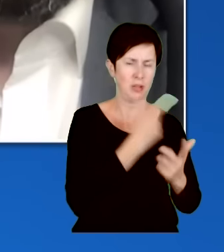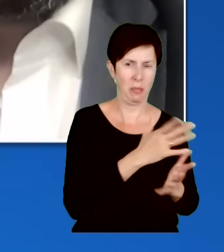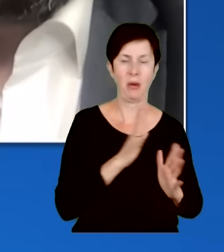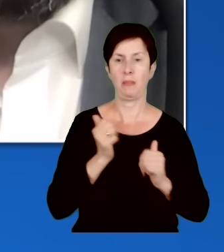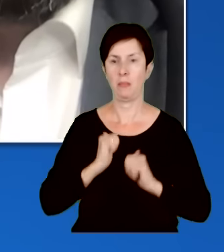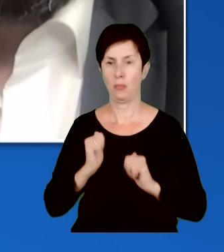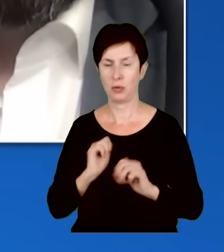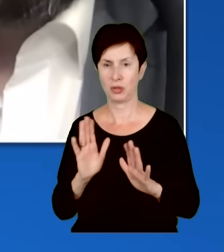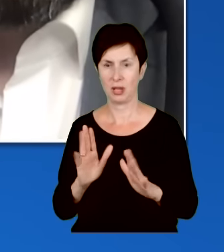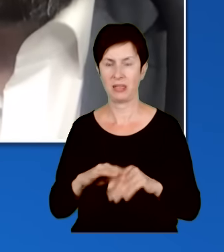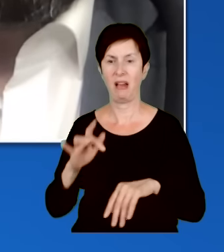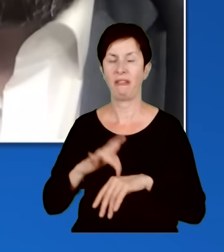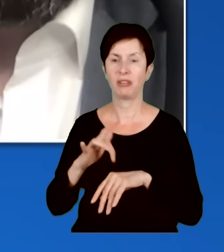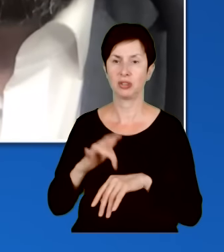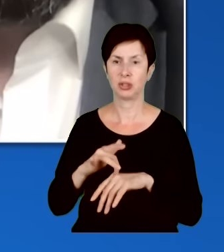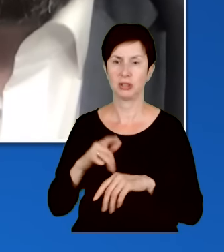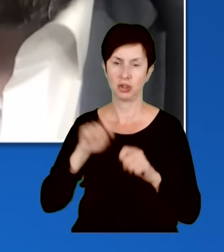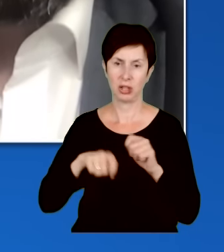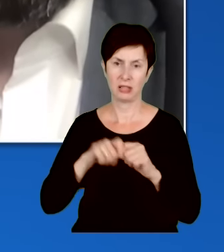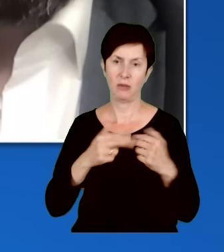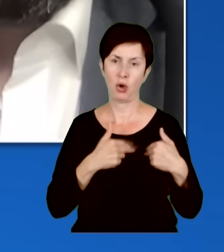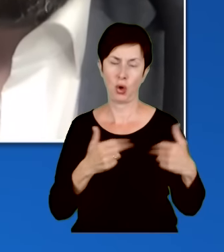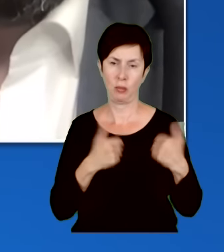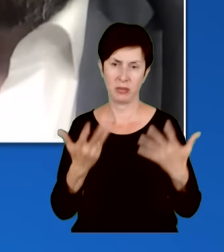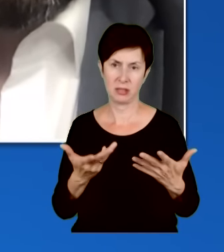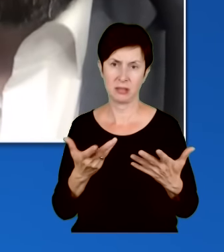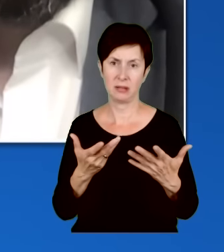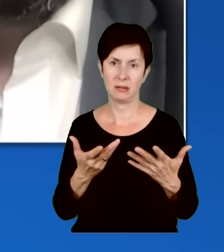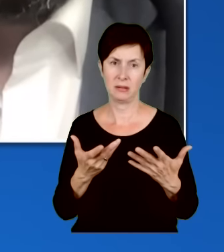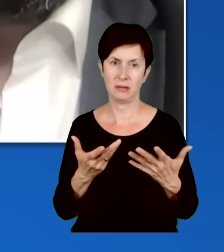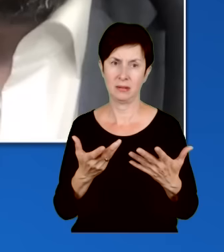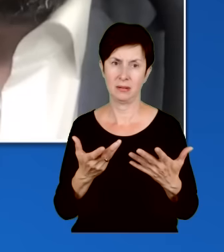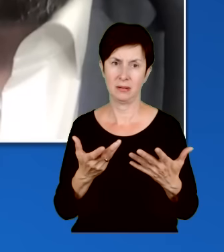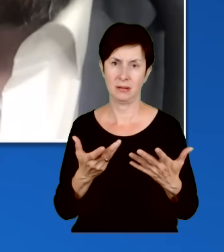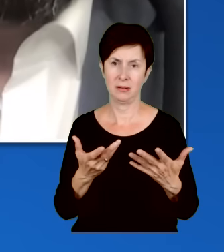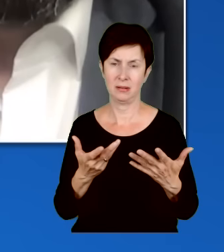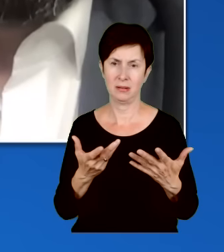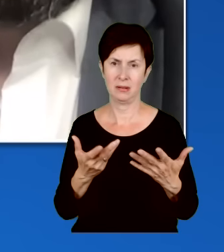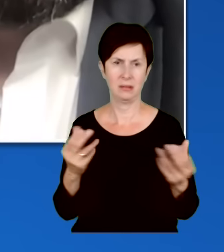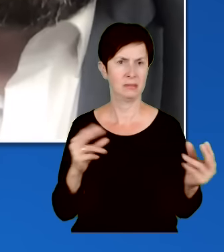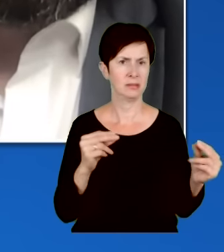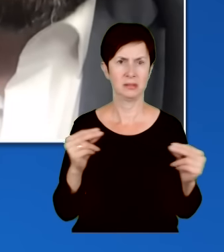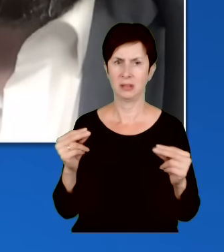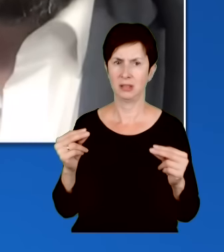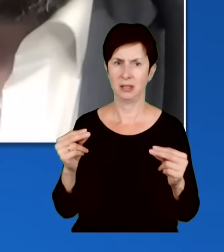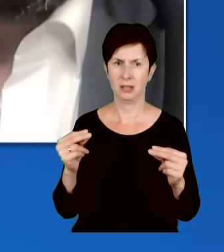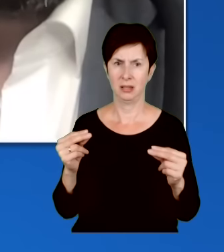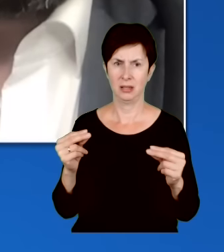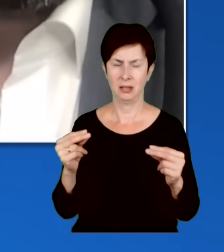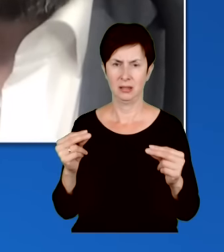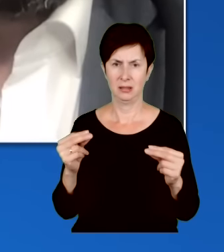na na wyniki śledztwa komisji śledczej Czy kogo proszę pana